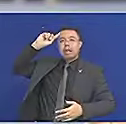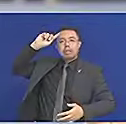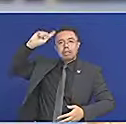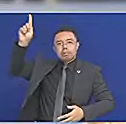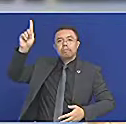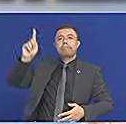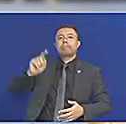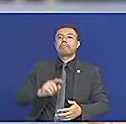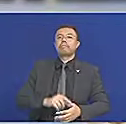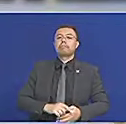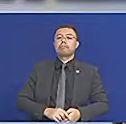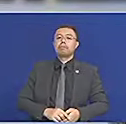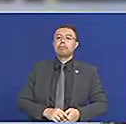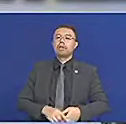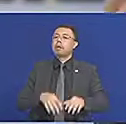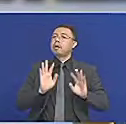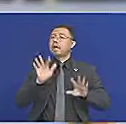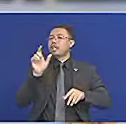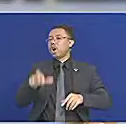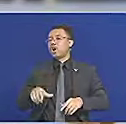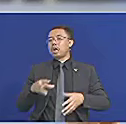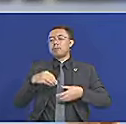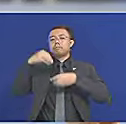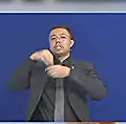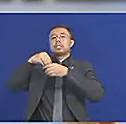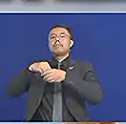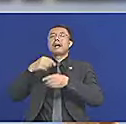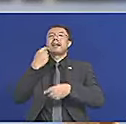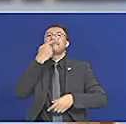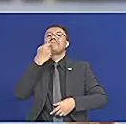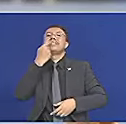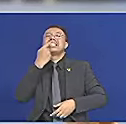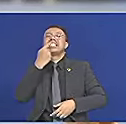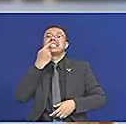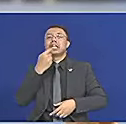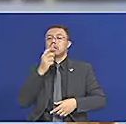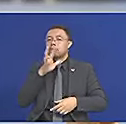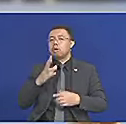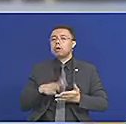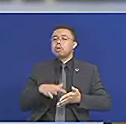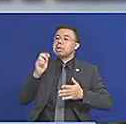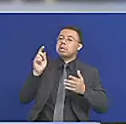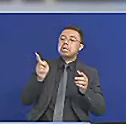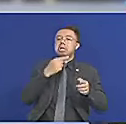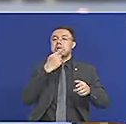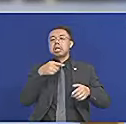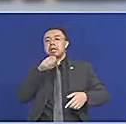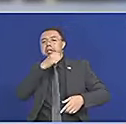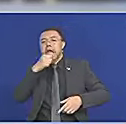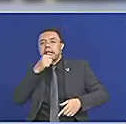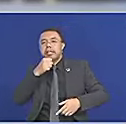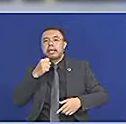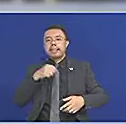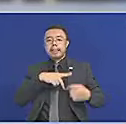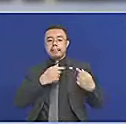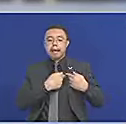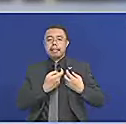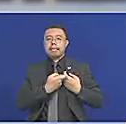dia. Nah, banyak orang mempersembahkan bibirnya untuk menyanyi tapi tidak